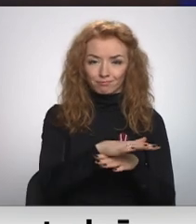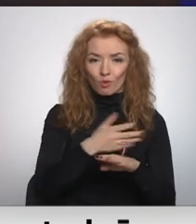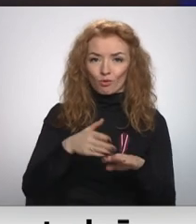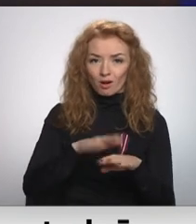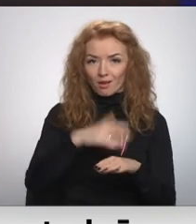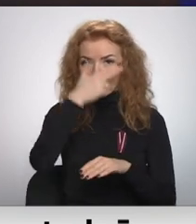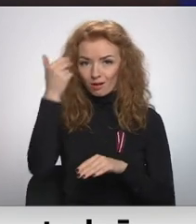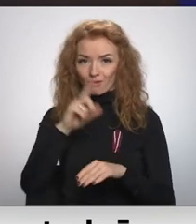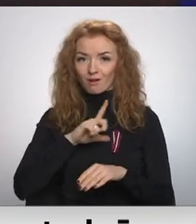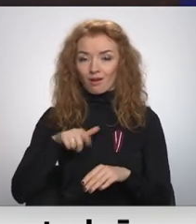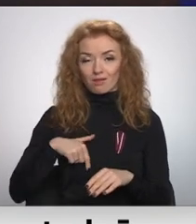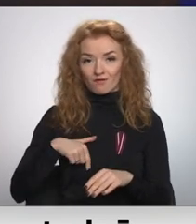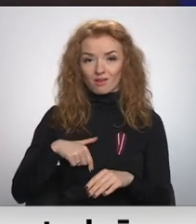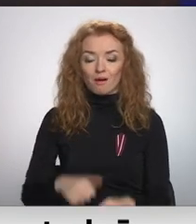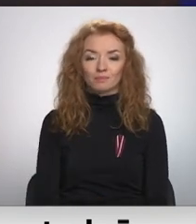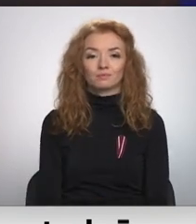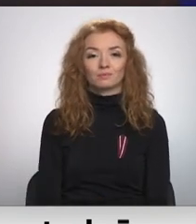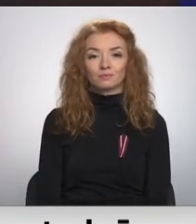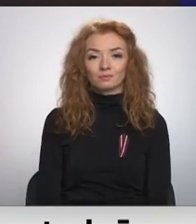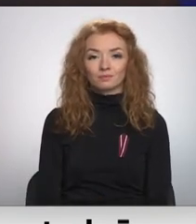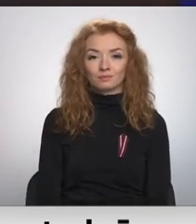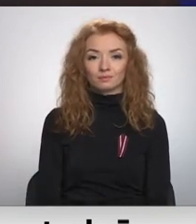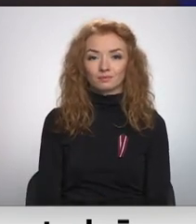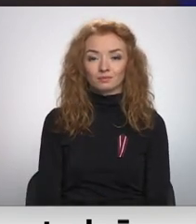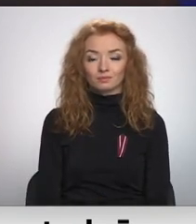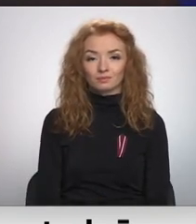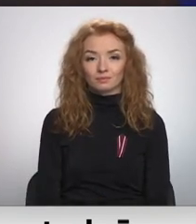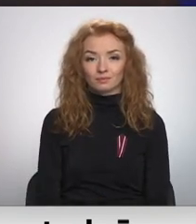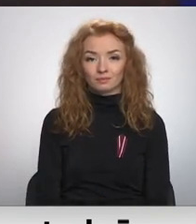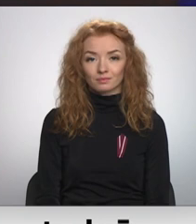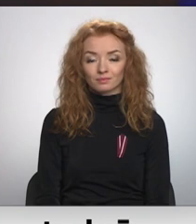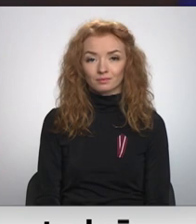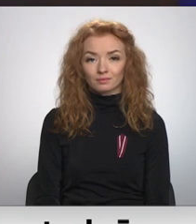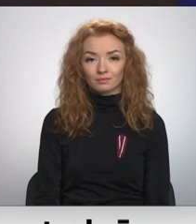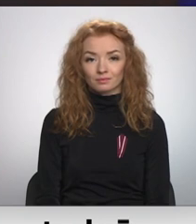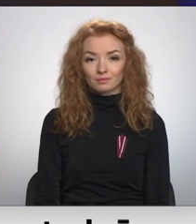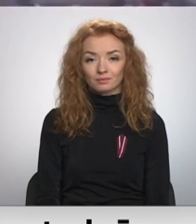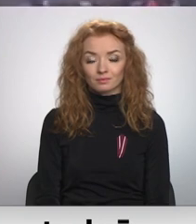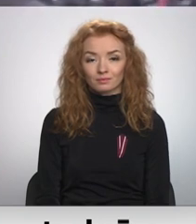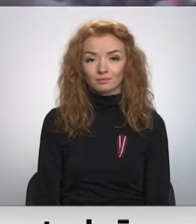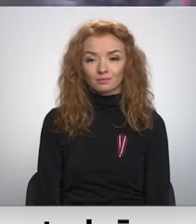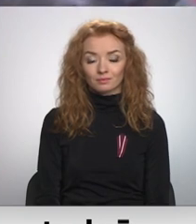Latvijai. Vairāk par Polijas situāciju no Polijas-Baltkrievijas robežas ziņo Odita Krenberga.